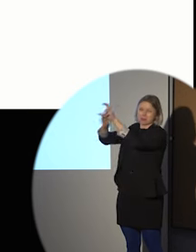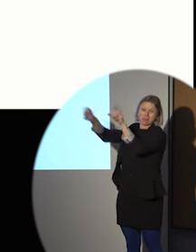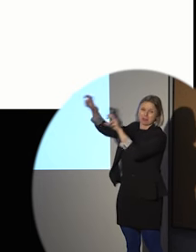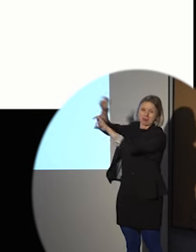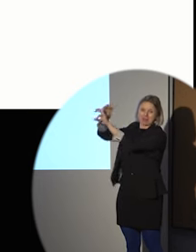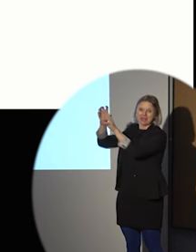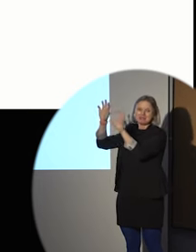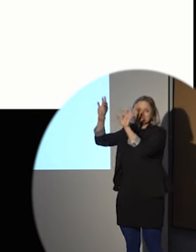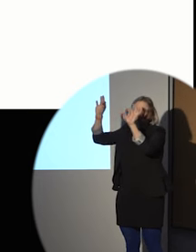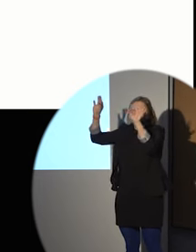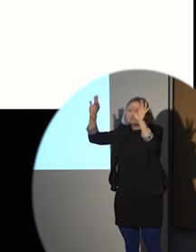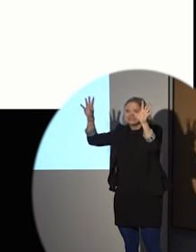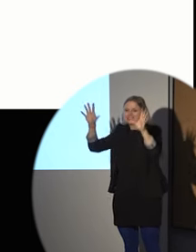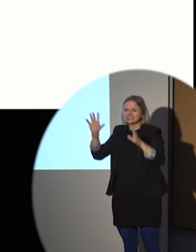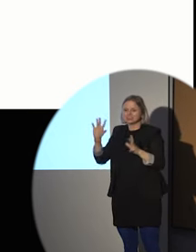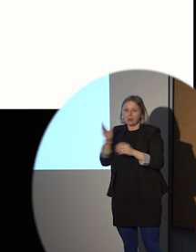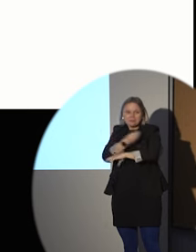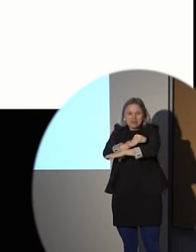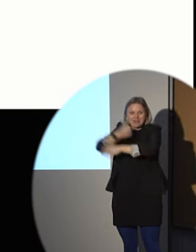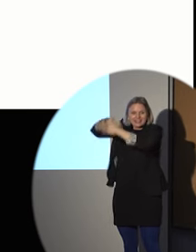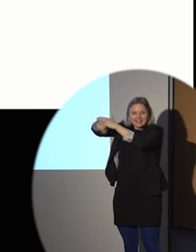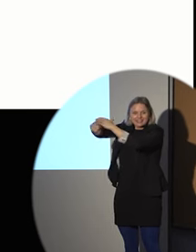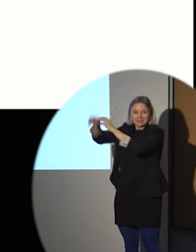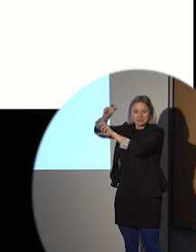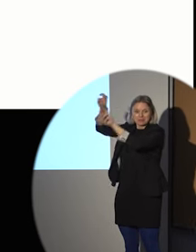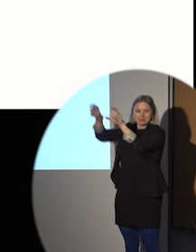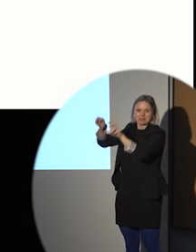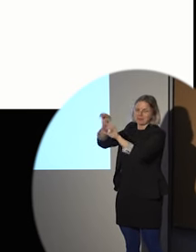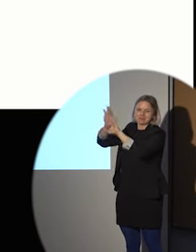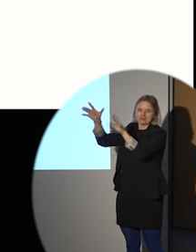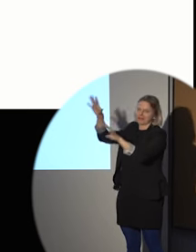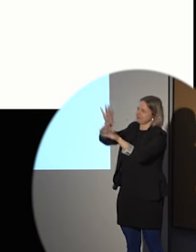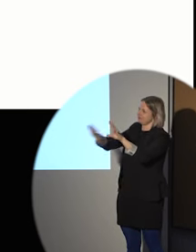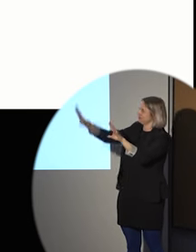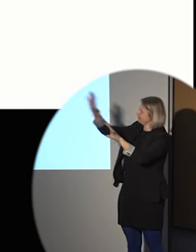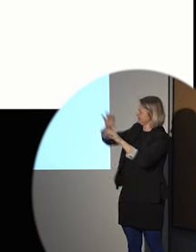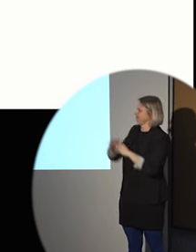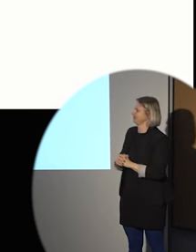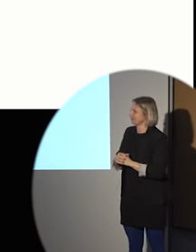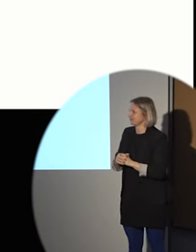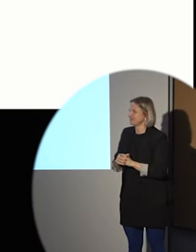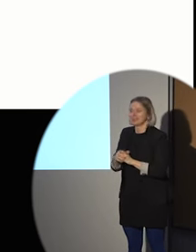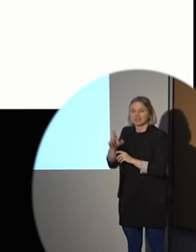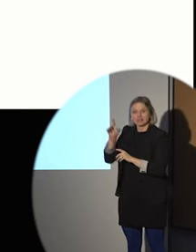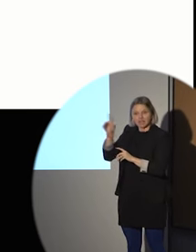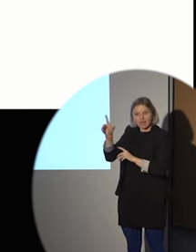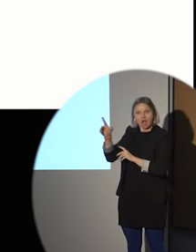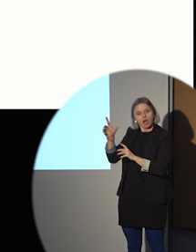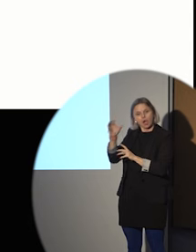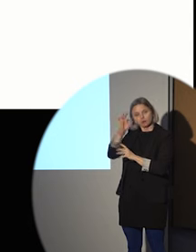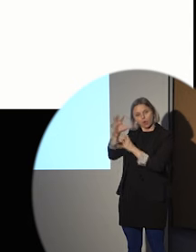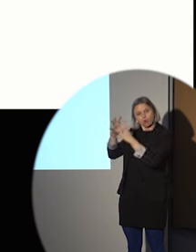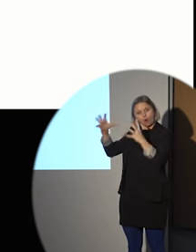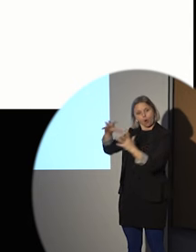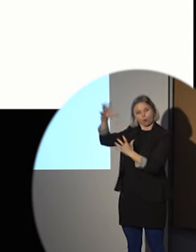d'étoiles dans laquelle, en fait, se trouvent des résidus de supernovae. Les supernovae, c'est des étoiles qui sont suffisamment massives pour former ce qu'on appelle